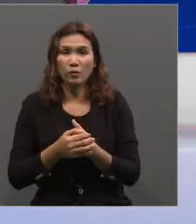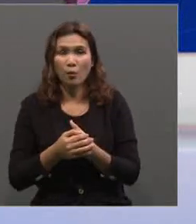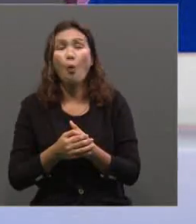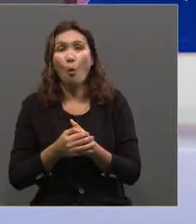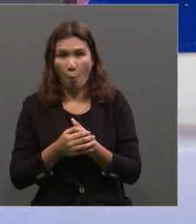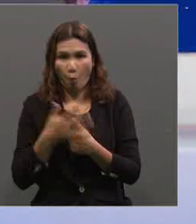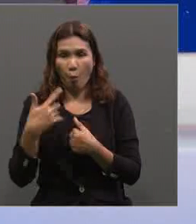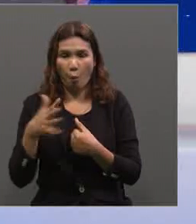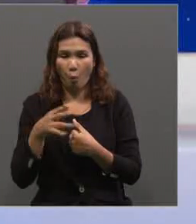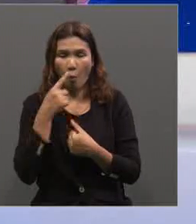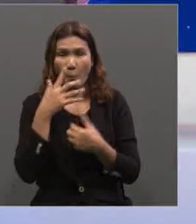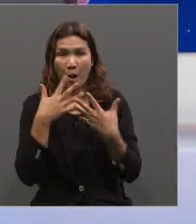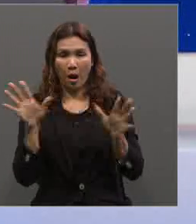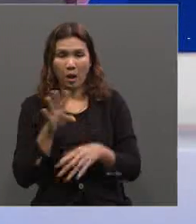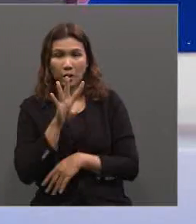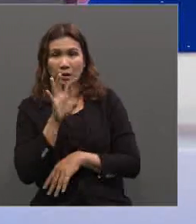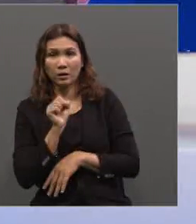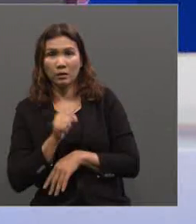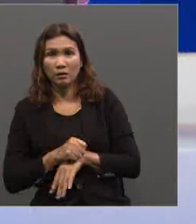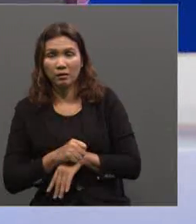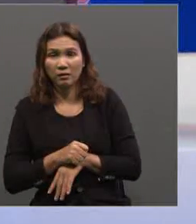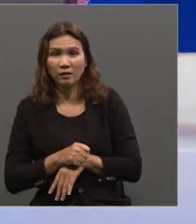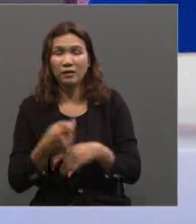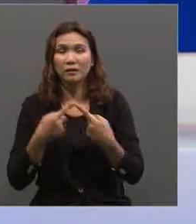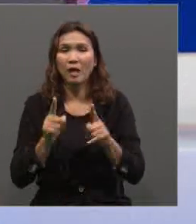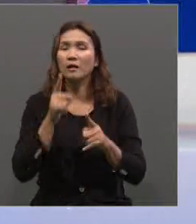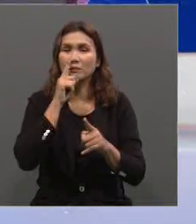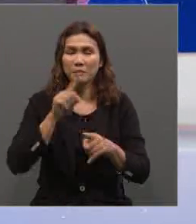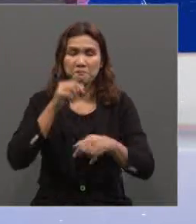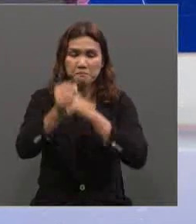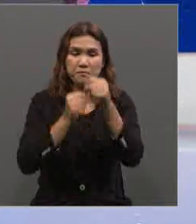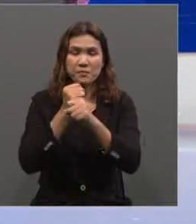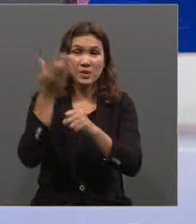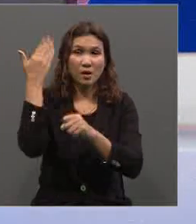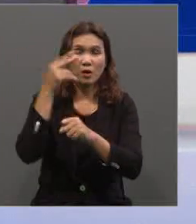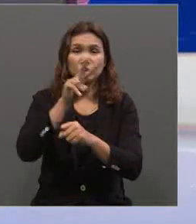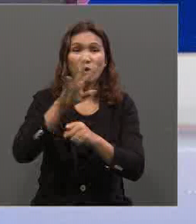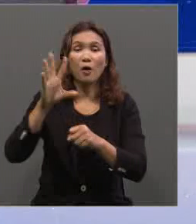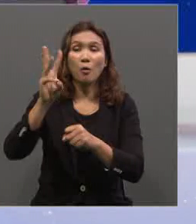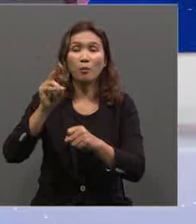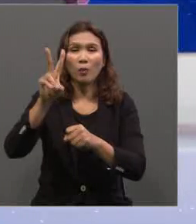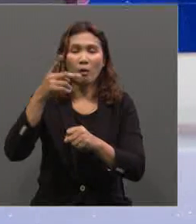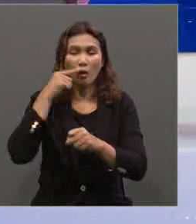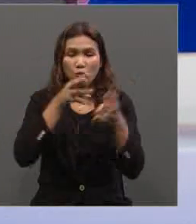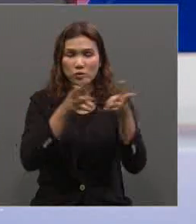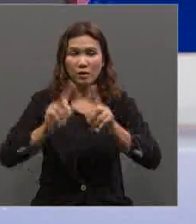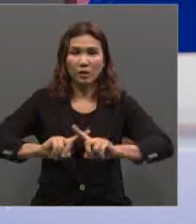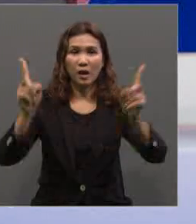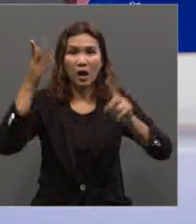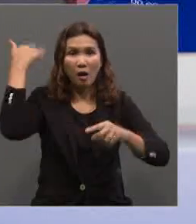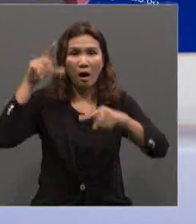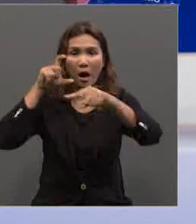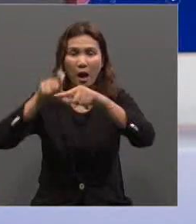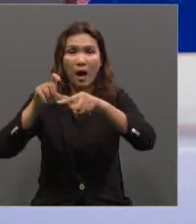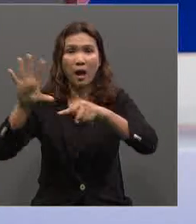ะคะ โหดนะ โหดค่ะซึ่งมันก็จะแตกต่างจากการเลือกตั้งปี2562เป็นอย่างยิ่ง อันนั้นหาร500 อันนั้น